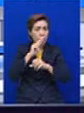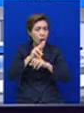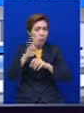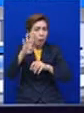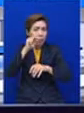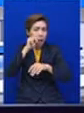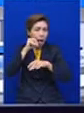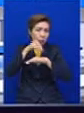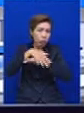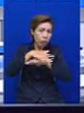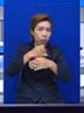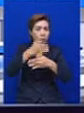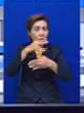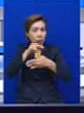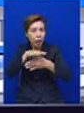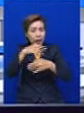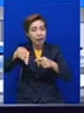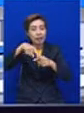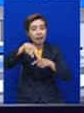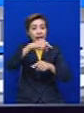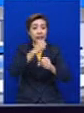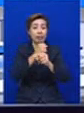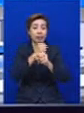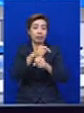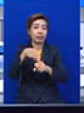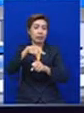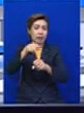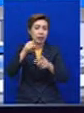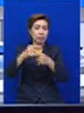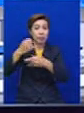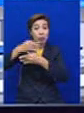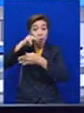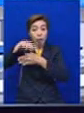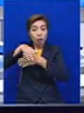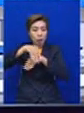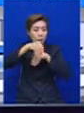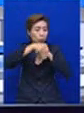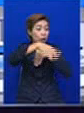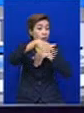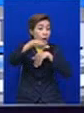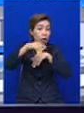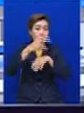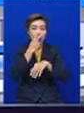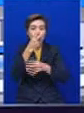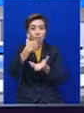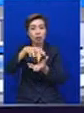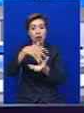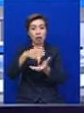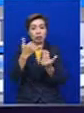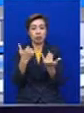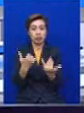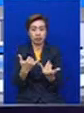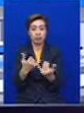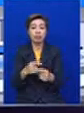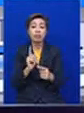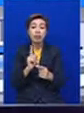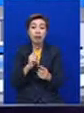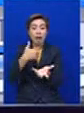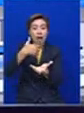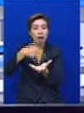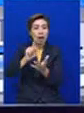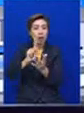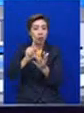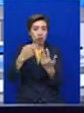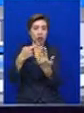บบระบายน้ำไปยังพื้นที่ขาดแคลนน้ำอยู่ในนอกพื้นที่ชลประทานติดตามรายละเอียดได้จากคุณสุรดาเข็มเจริญค่ะรายงานจ